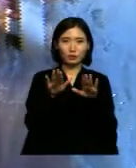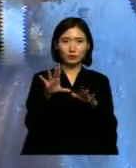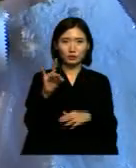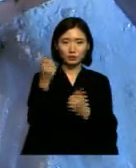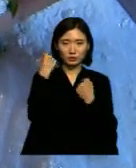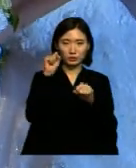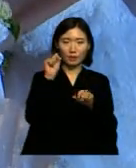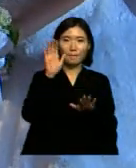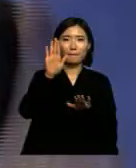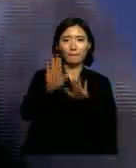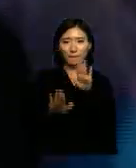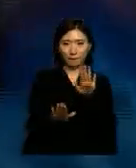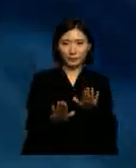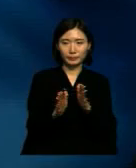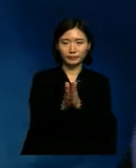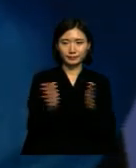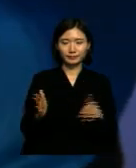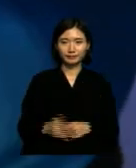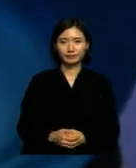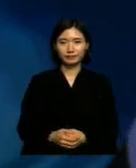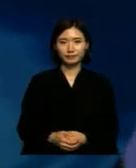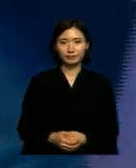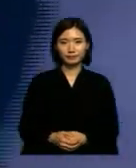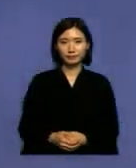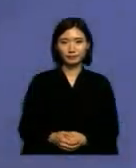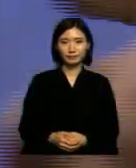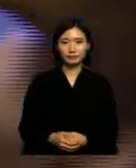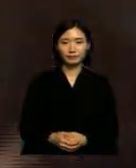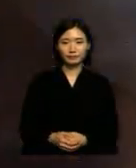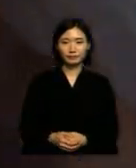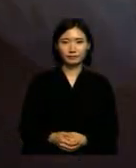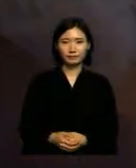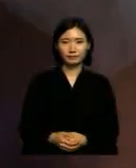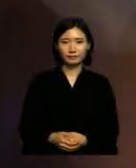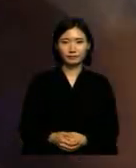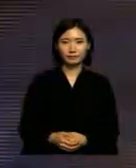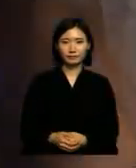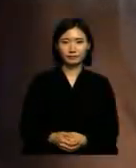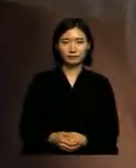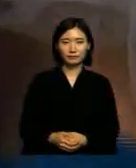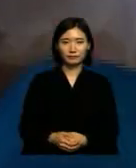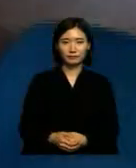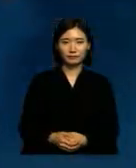발을 내딛었습니다. 딜라이브 서울 경기 케이블TV 이상범입니다.